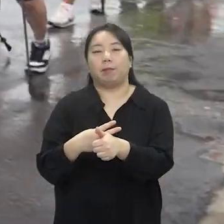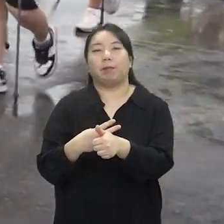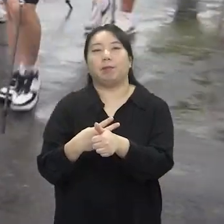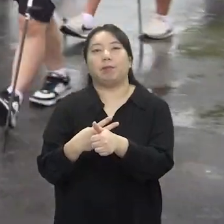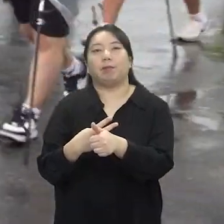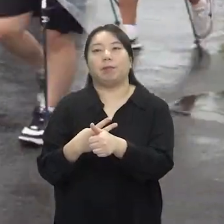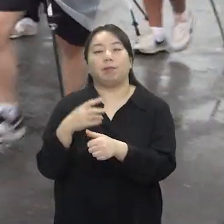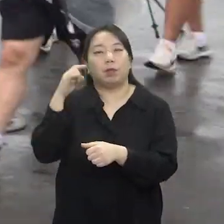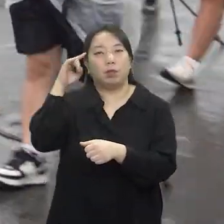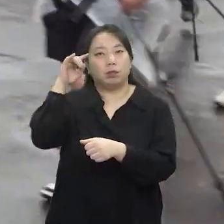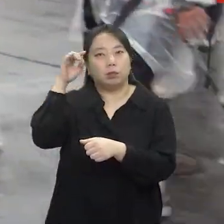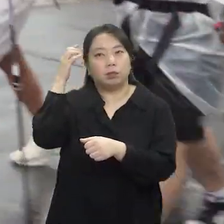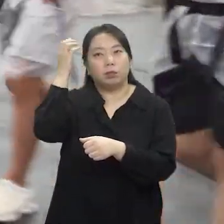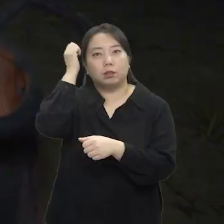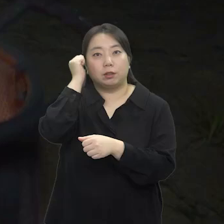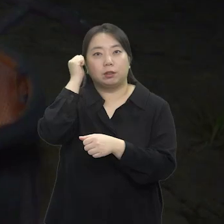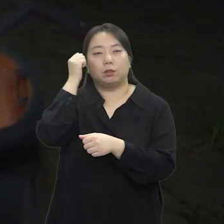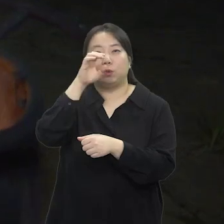만드는 것이겠죠?